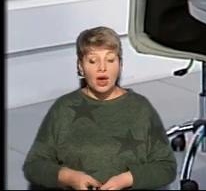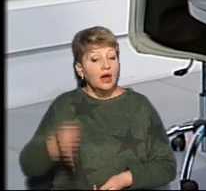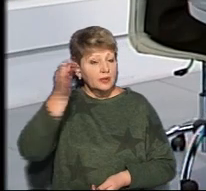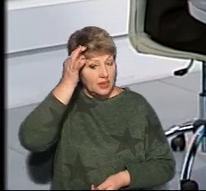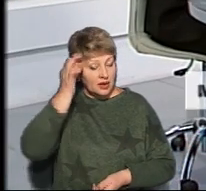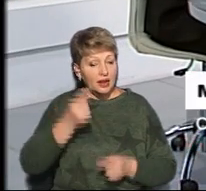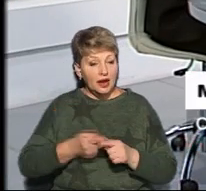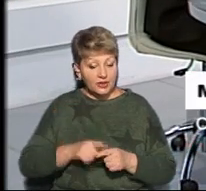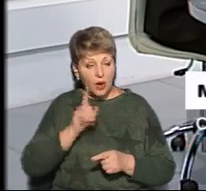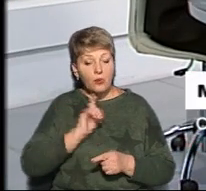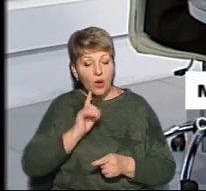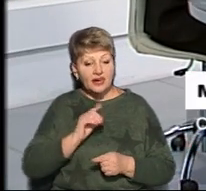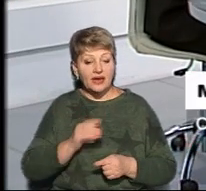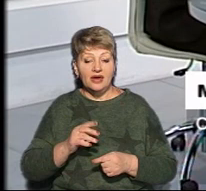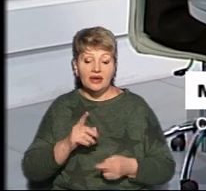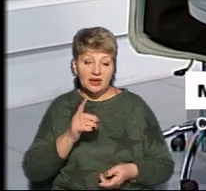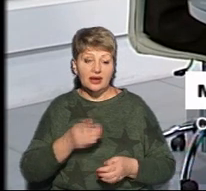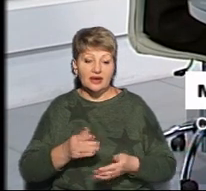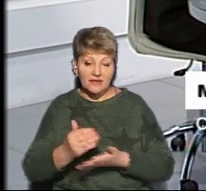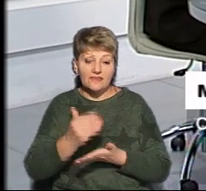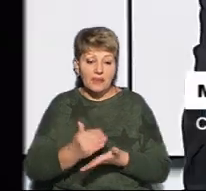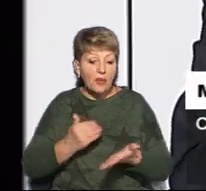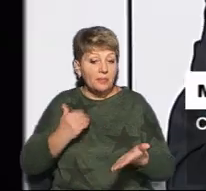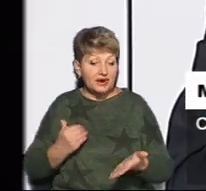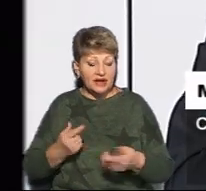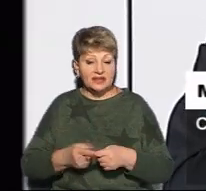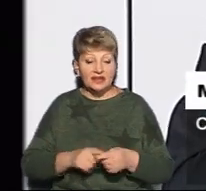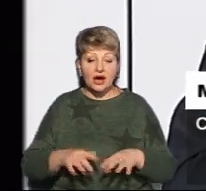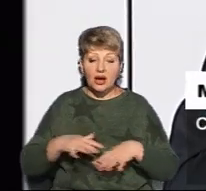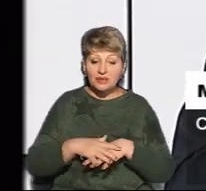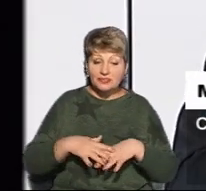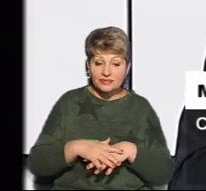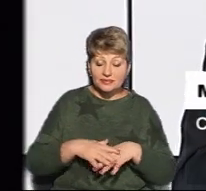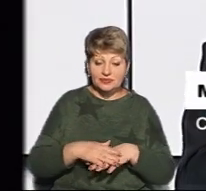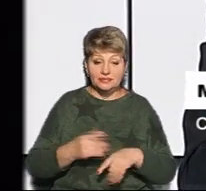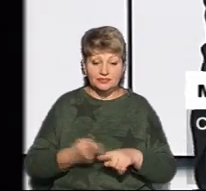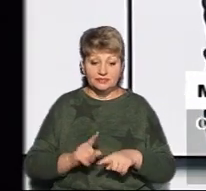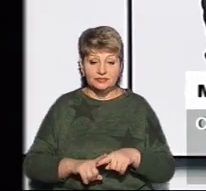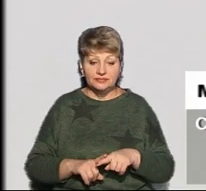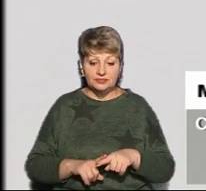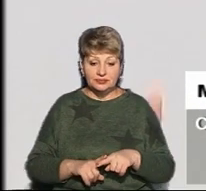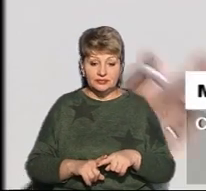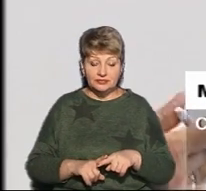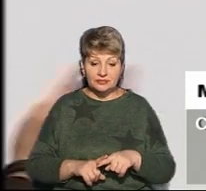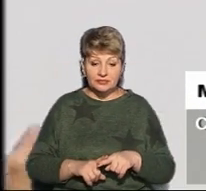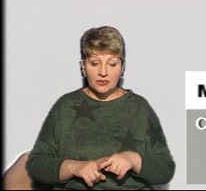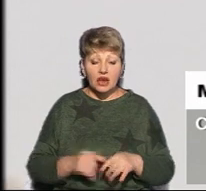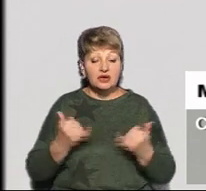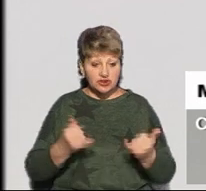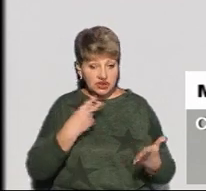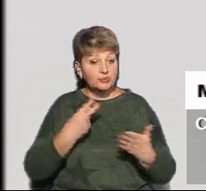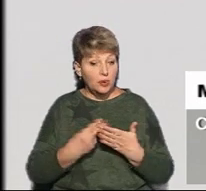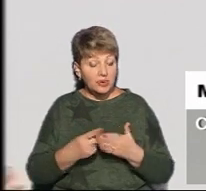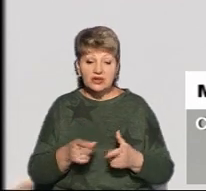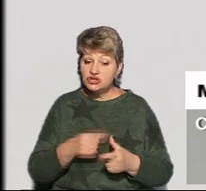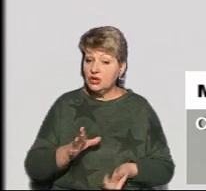Нагадаю, це попередні дані голосування за депутатів Уманської міськради за підрахунком політичної партії ЄС «Європейська солідарність». Ми щойно їх побачили. Пане Юрію,